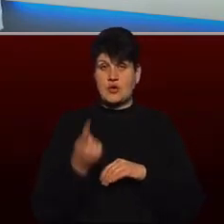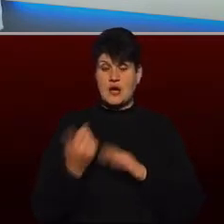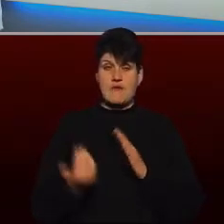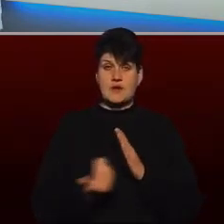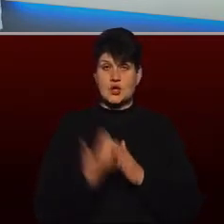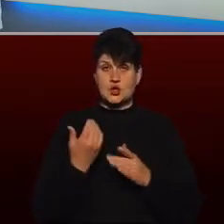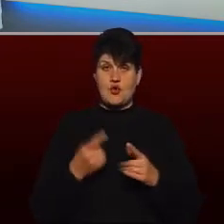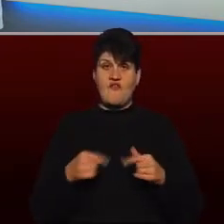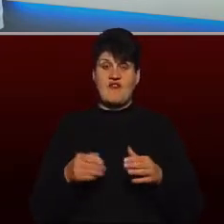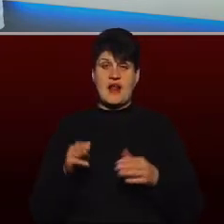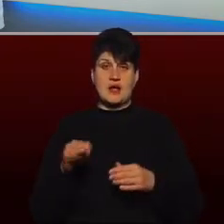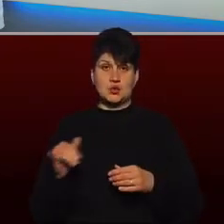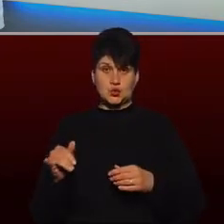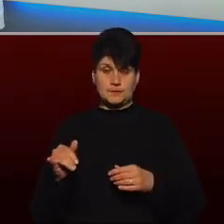варіанту